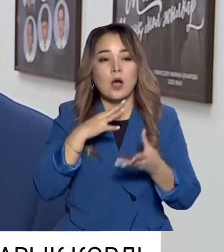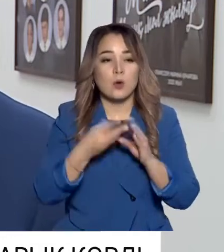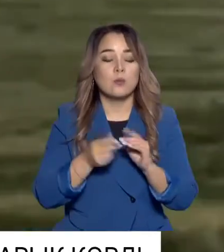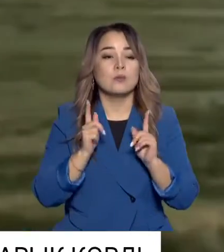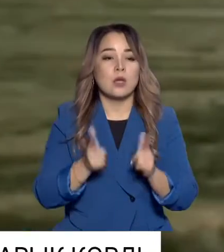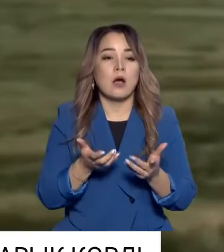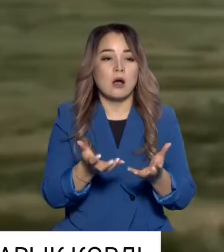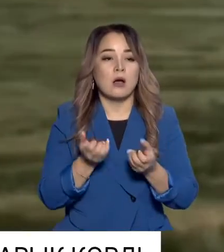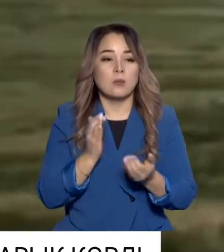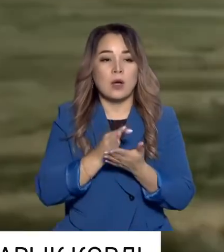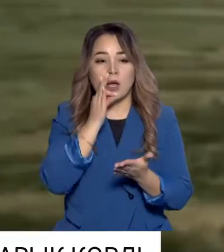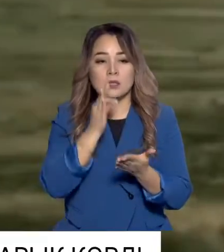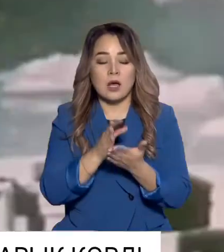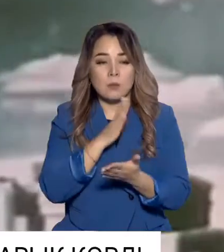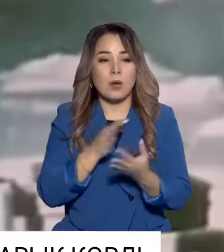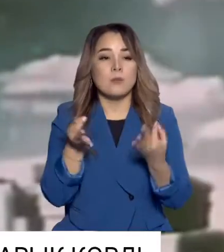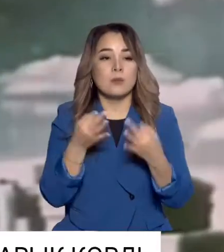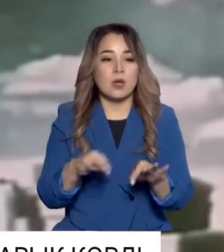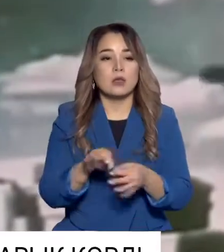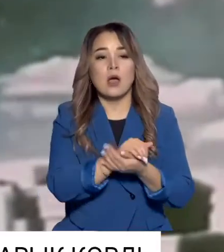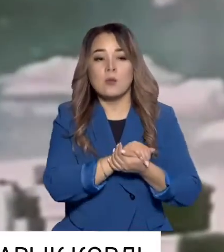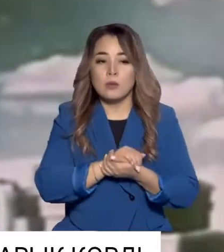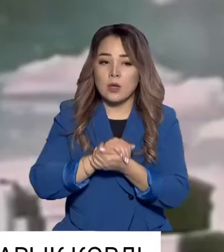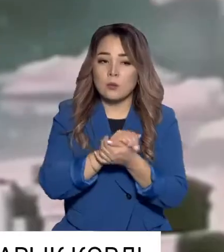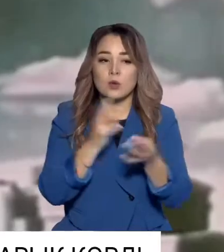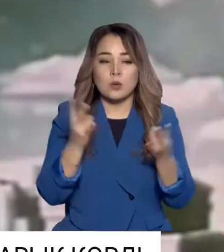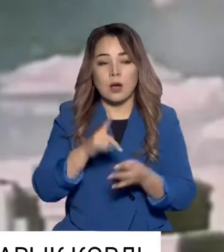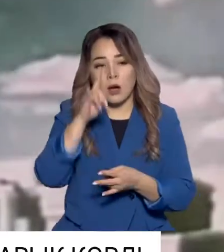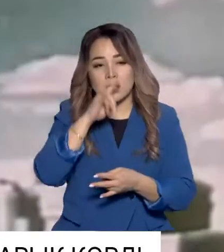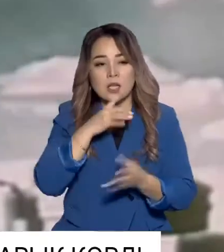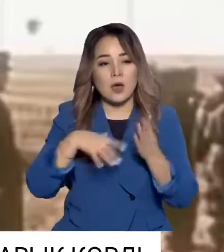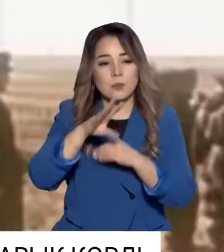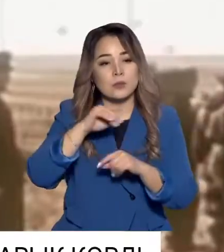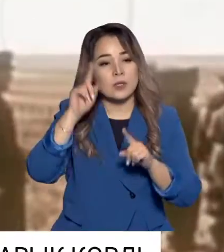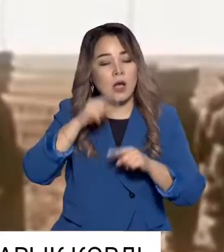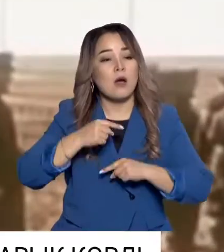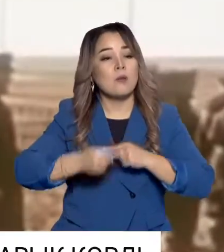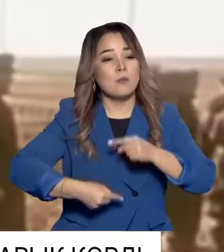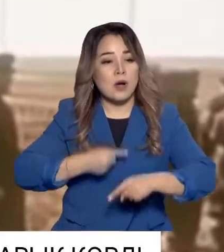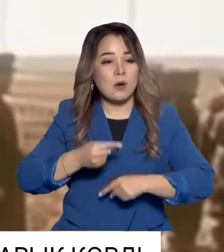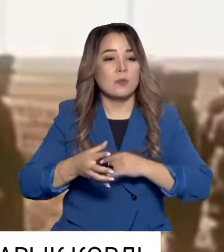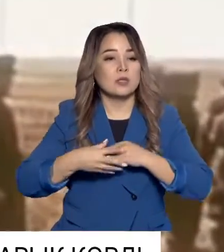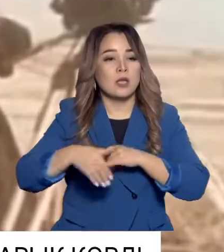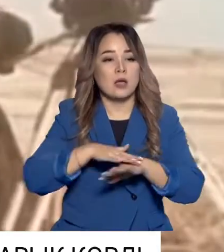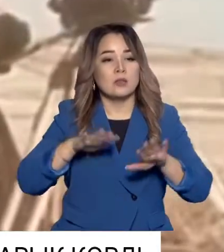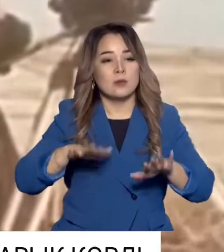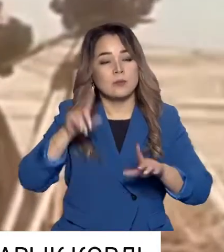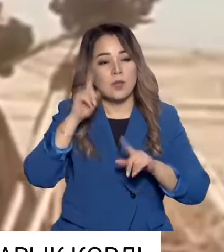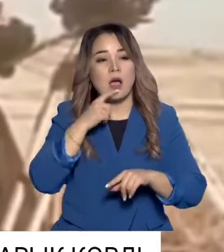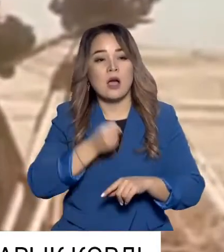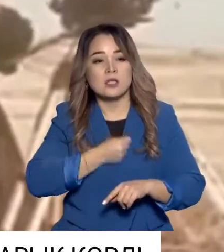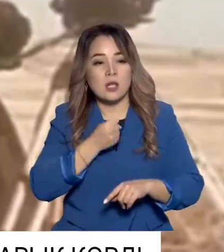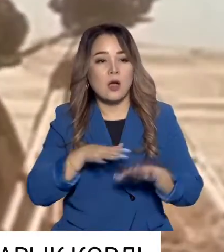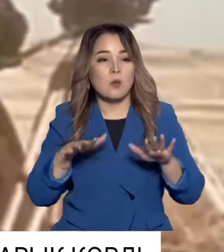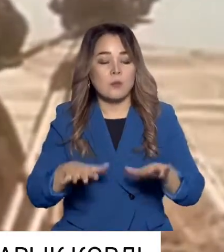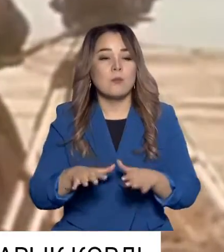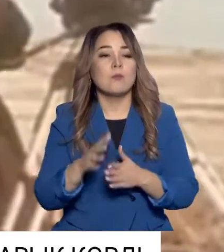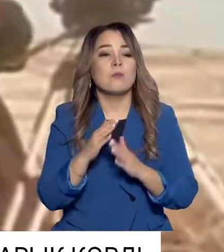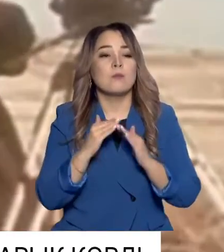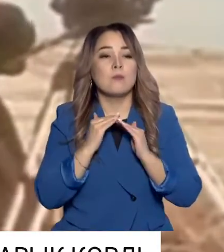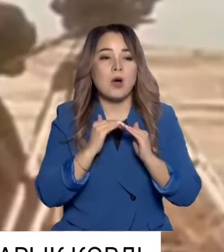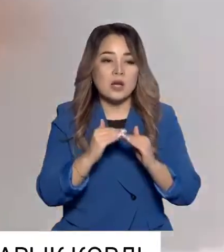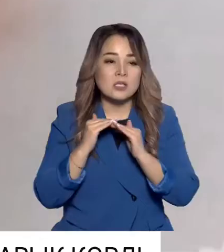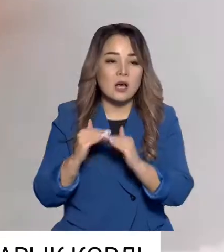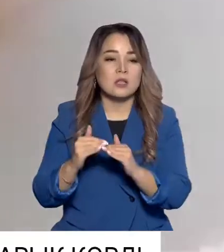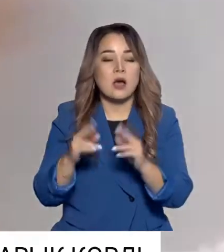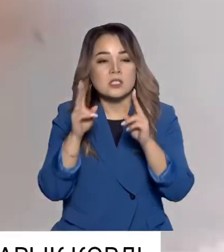қабылдаймын деді. Береке бейбітшілікте. Қазақ мұның қадірін жақсы білет. Бабалар жері әскери полигондар мен базаларға, зертханаларға